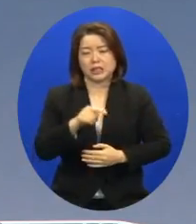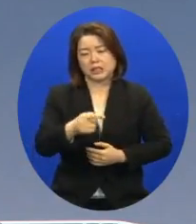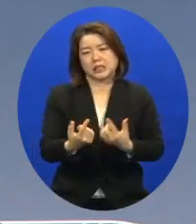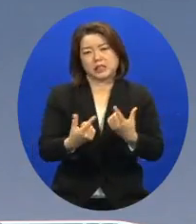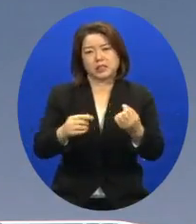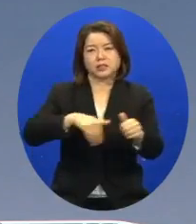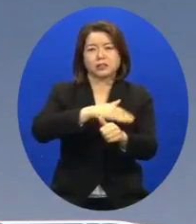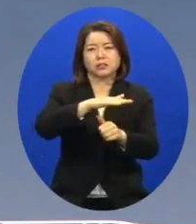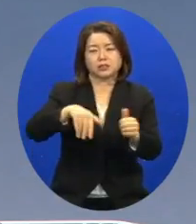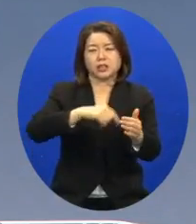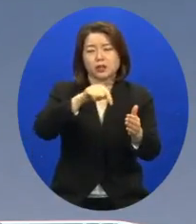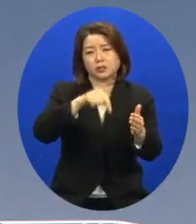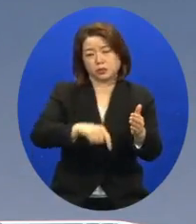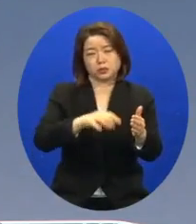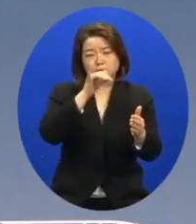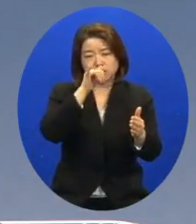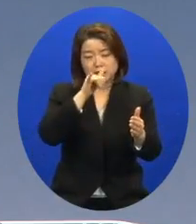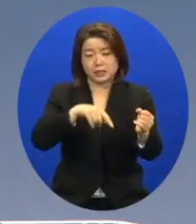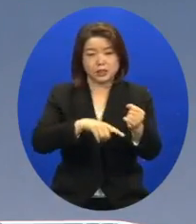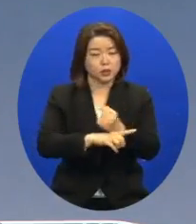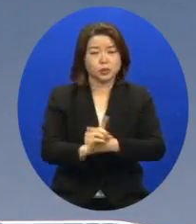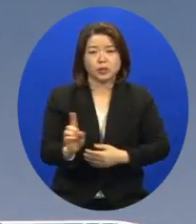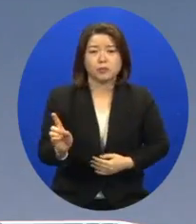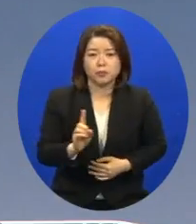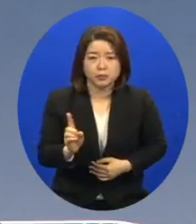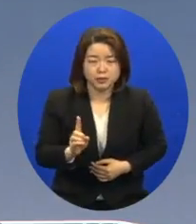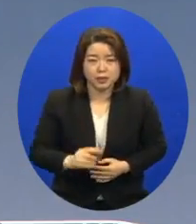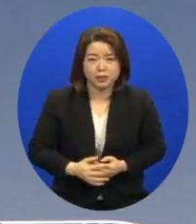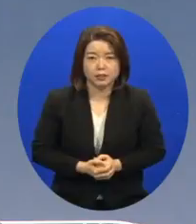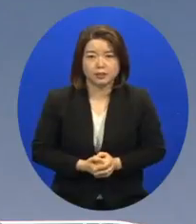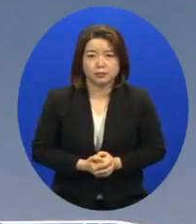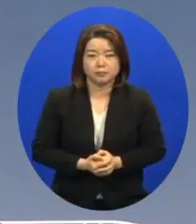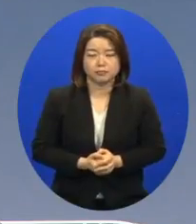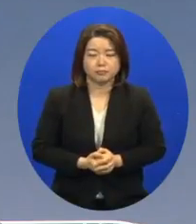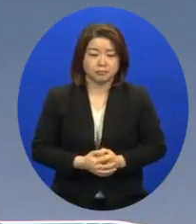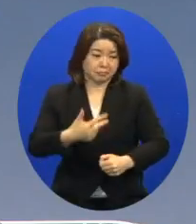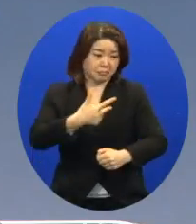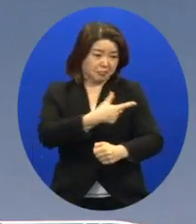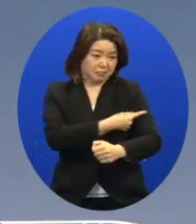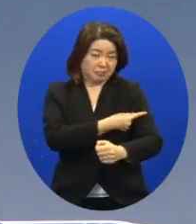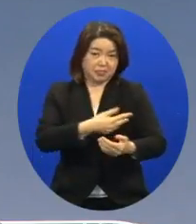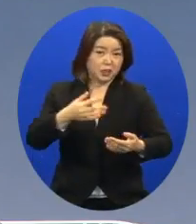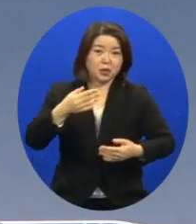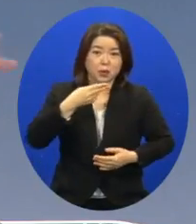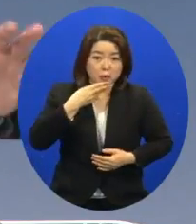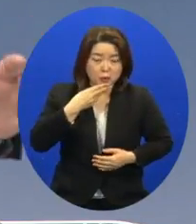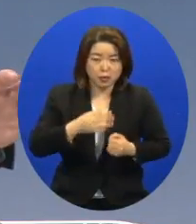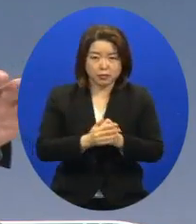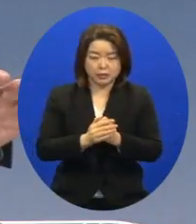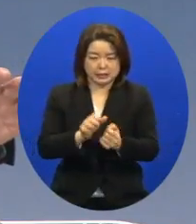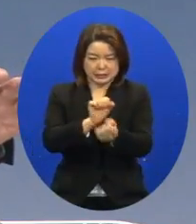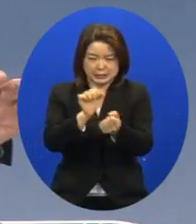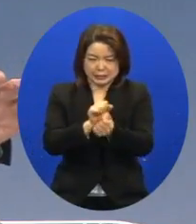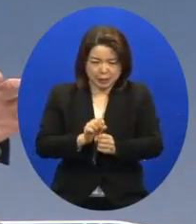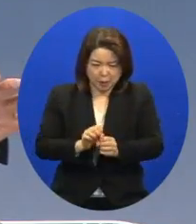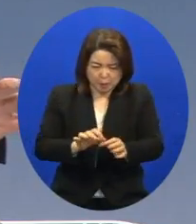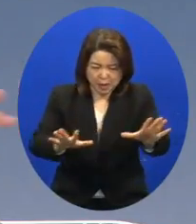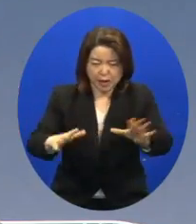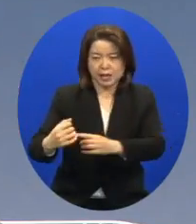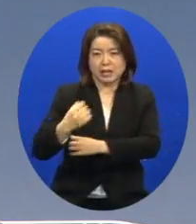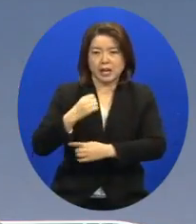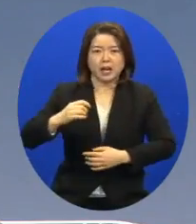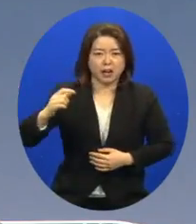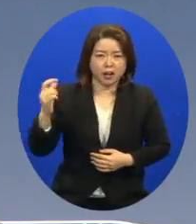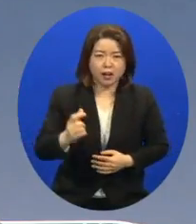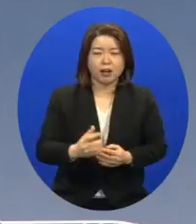상황 속에 있는 일이 무슨 까닭 입니까 백신도 없습니다 전념 역은 너무나 강합니다